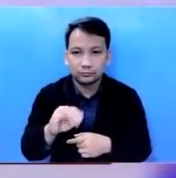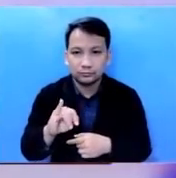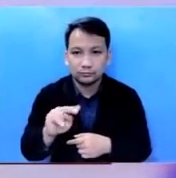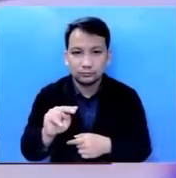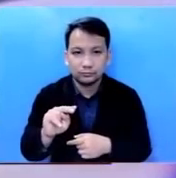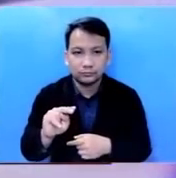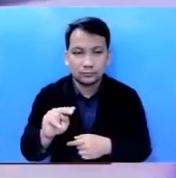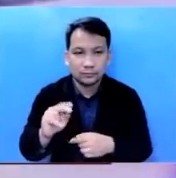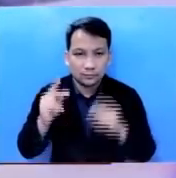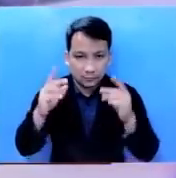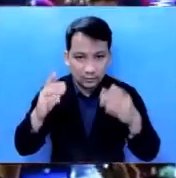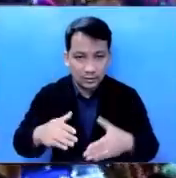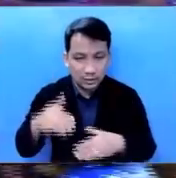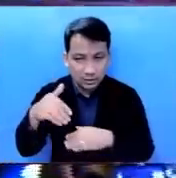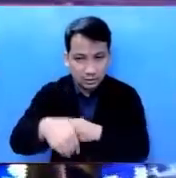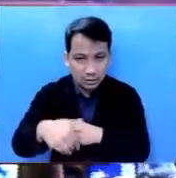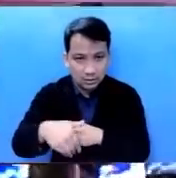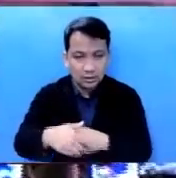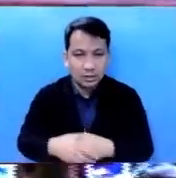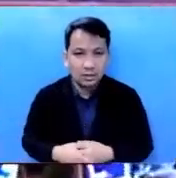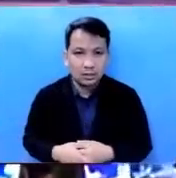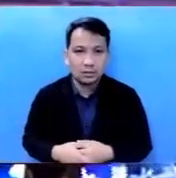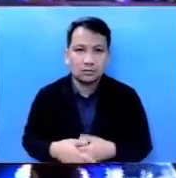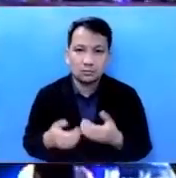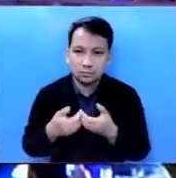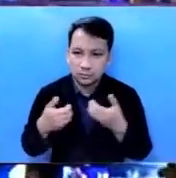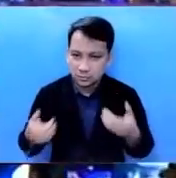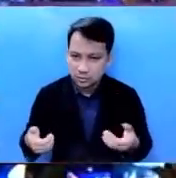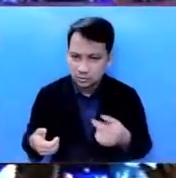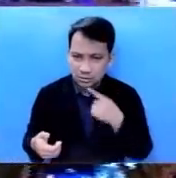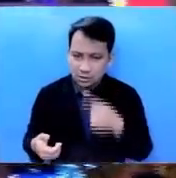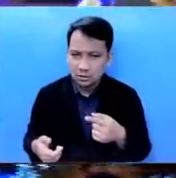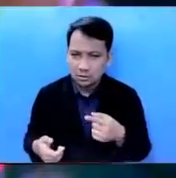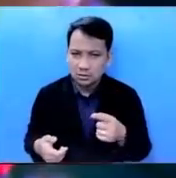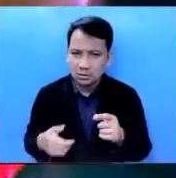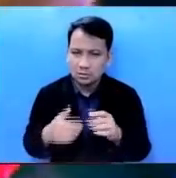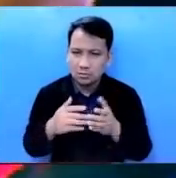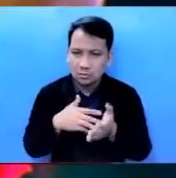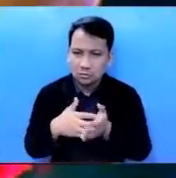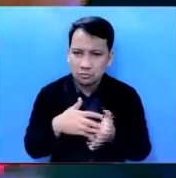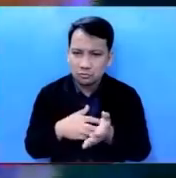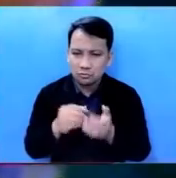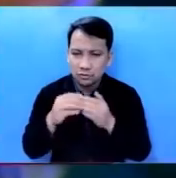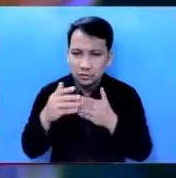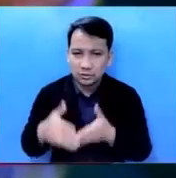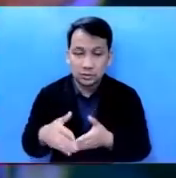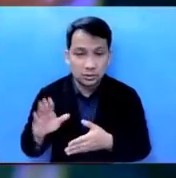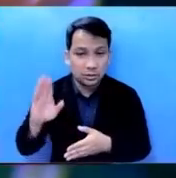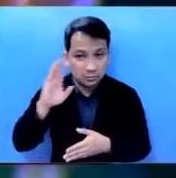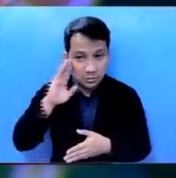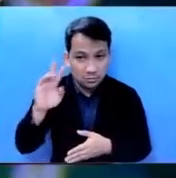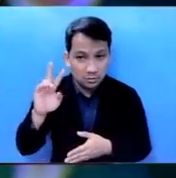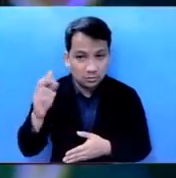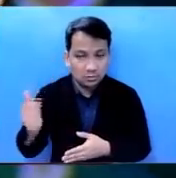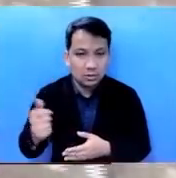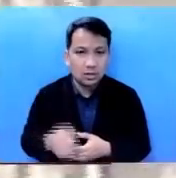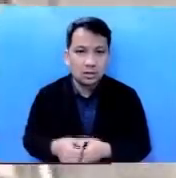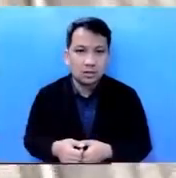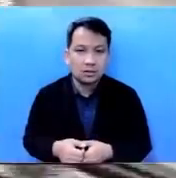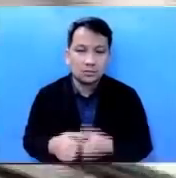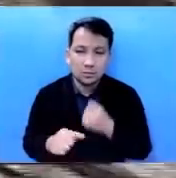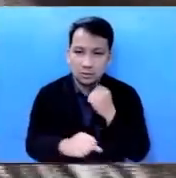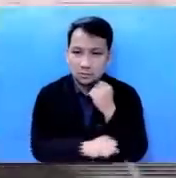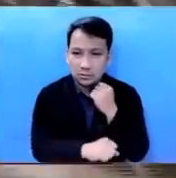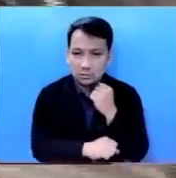Apollo Quiboloy kagabi. Malayo sa spoiled brat at weak leader na dati niyang tawag kay Marcos Jr. Pati sa nakaw na yaman